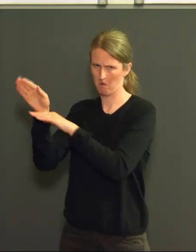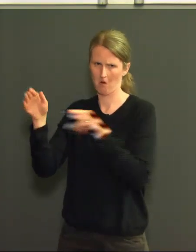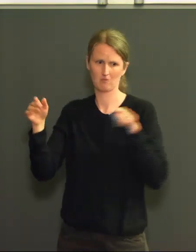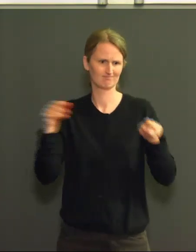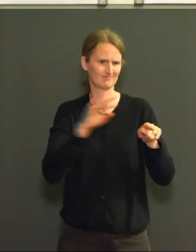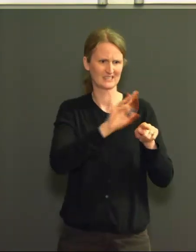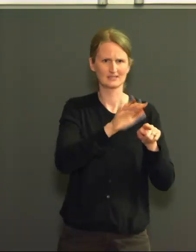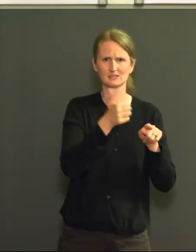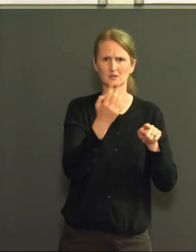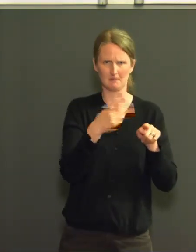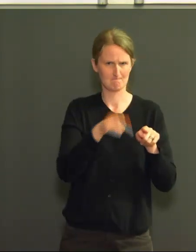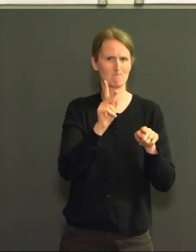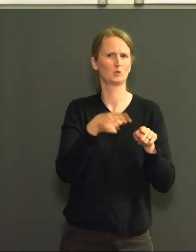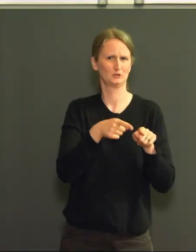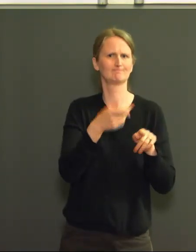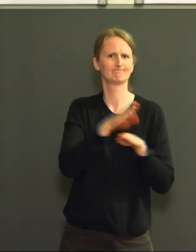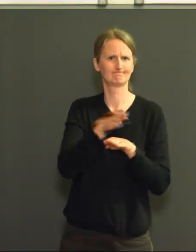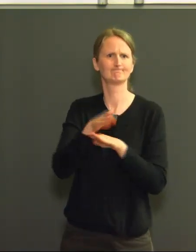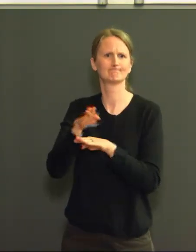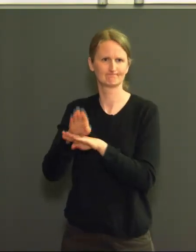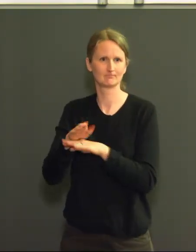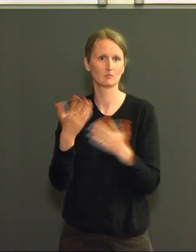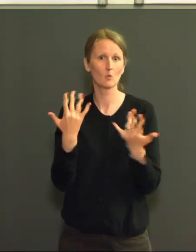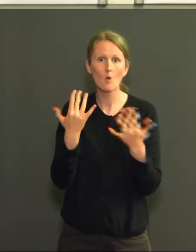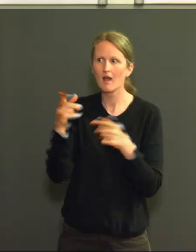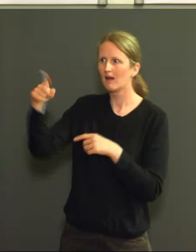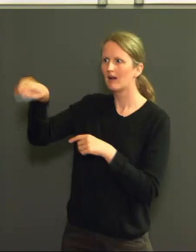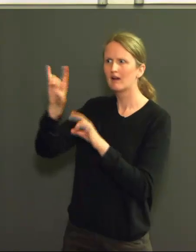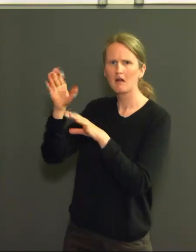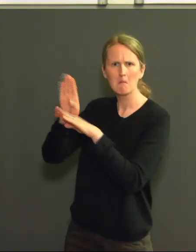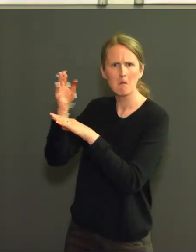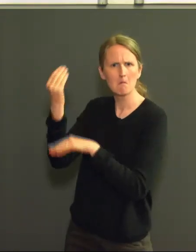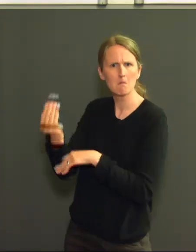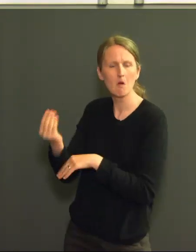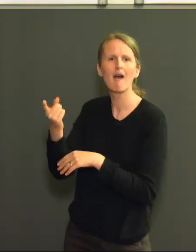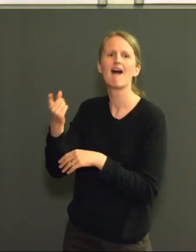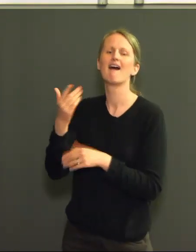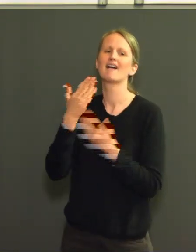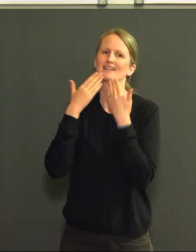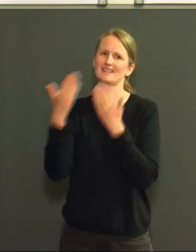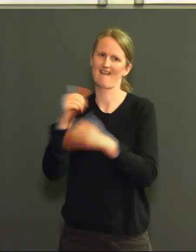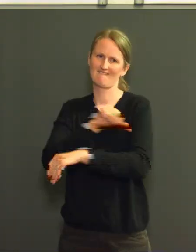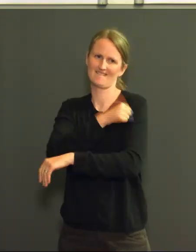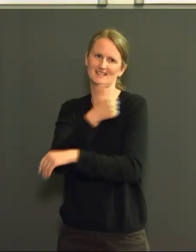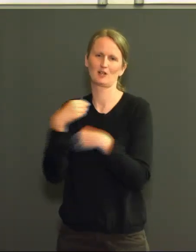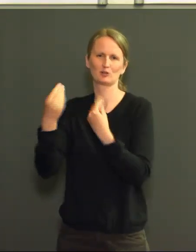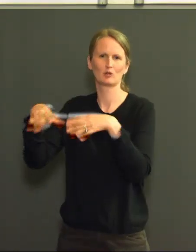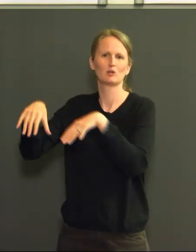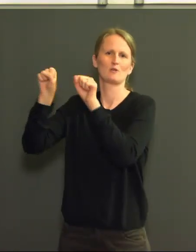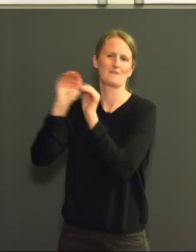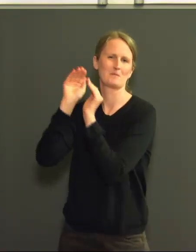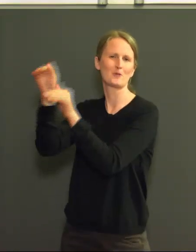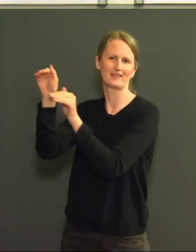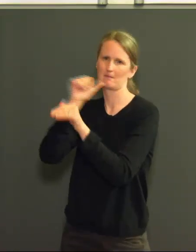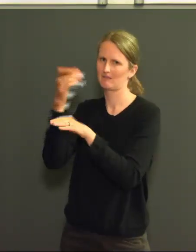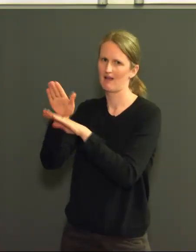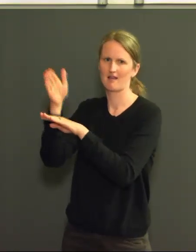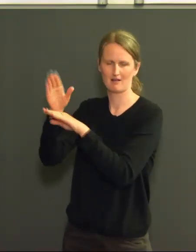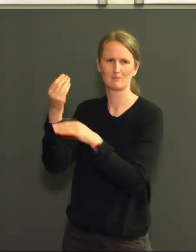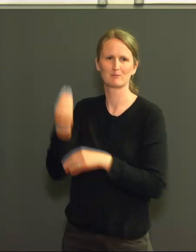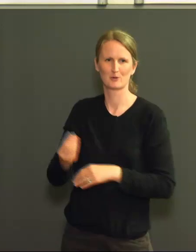de l'impact favorable sur les hospitalisations et sur les décès de la campagne de vaccination. Merci pour votre